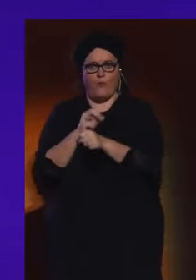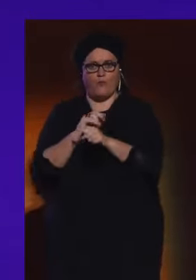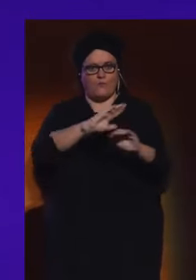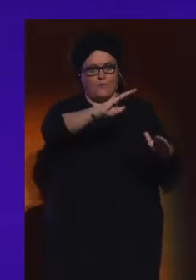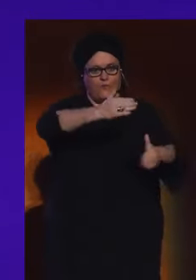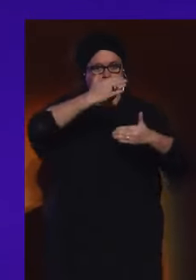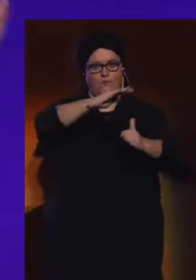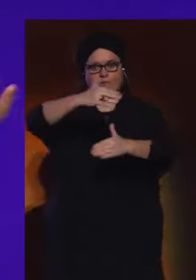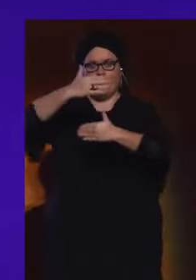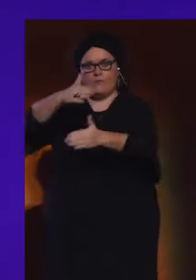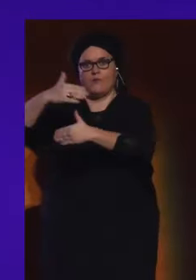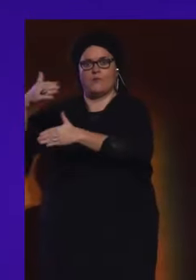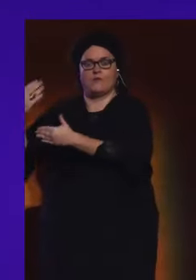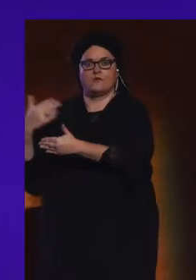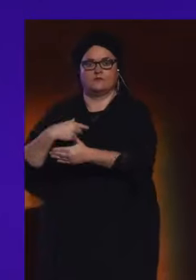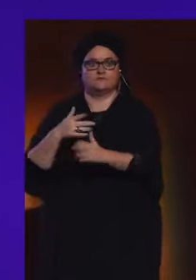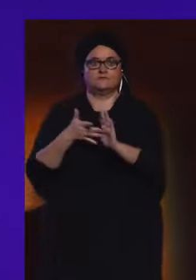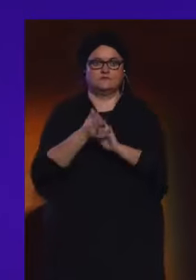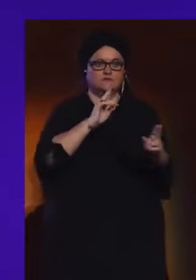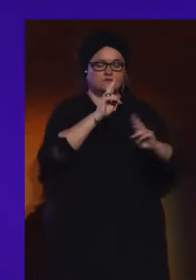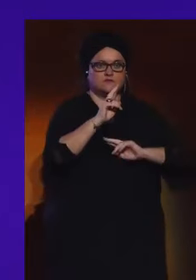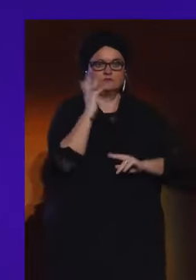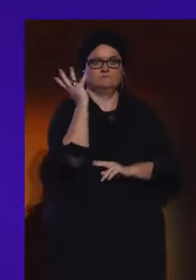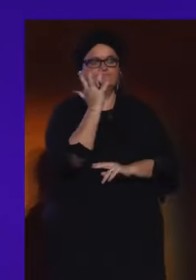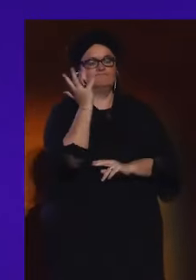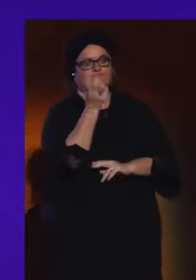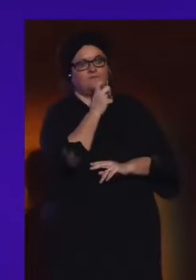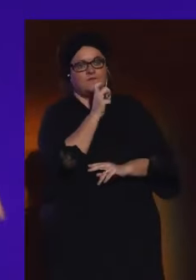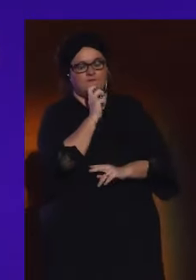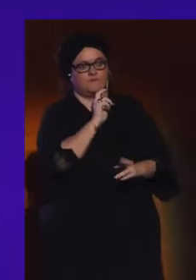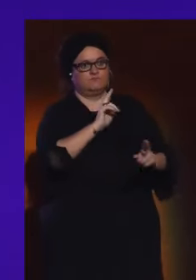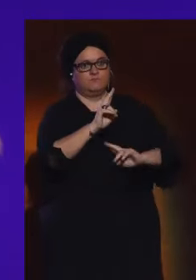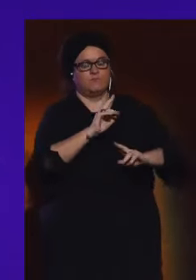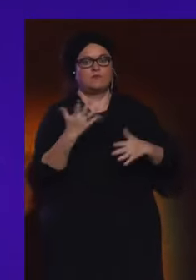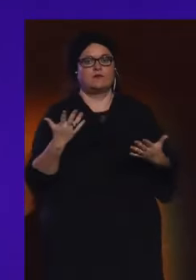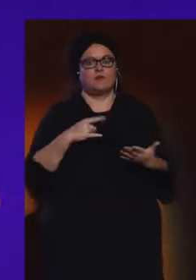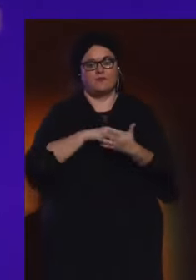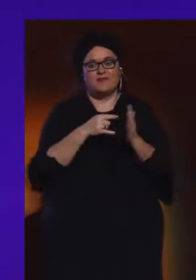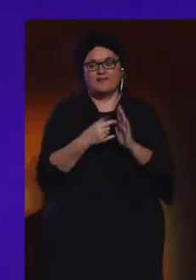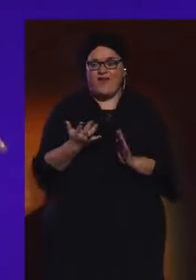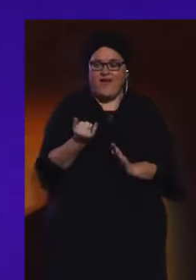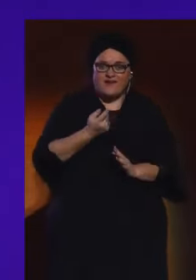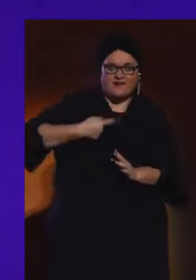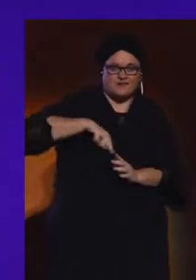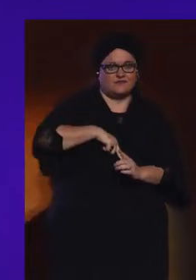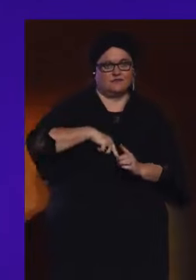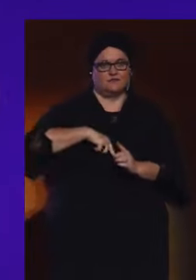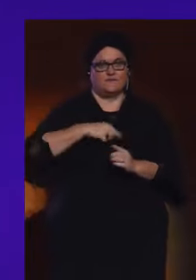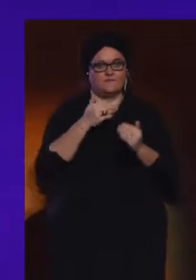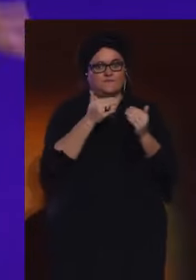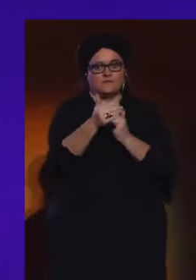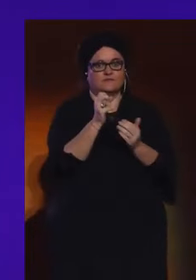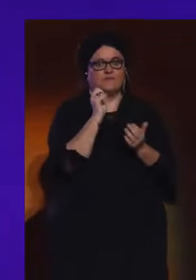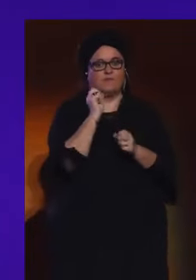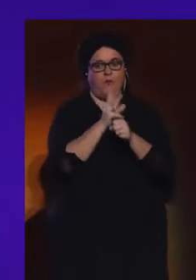aurrez aurre dauzkagularik erantzun, konplexuak eman behar direlako, baino proiektuak dauzkagu aurrez aurre